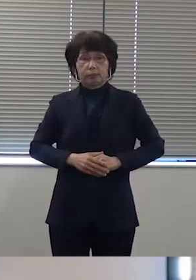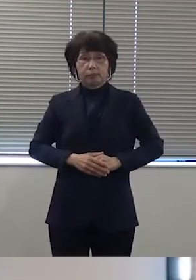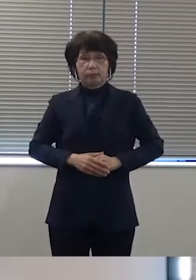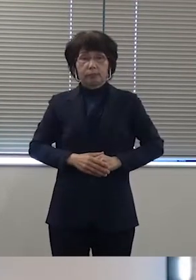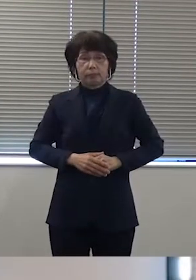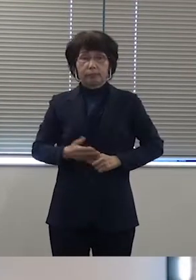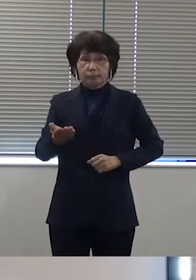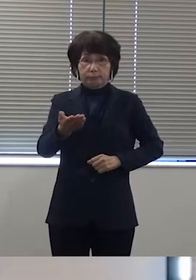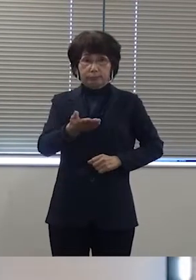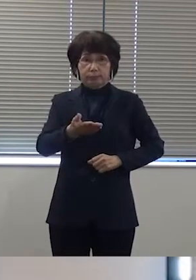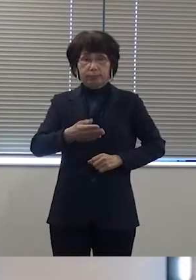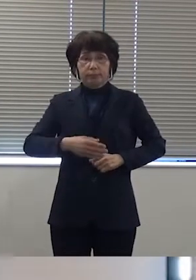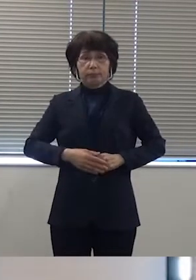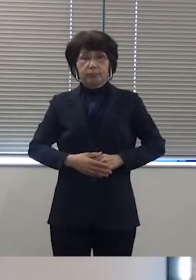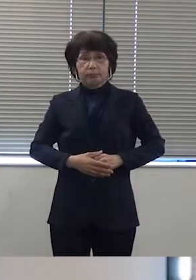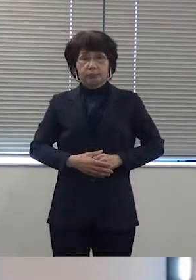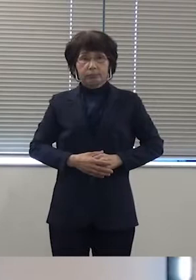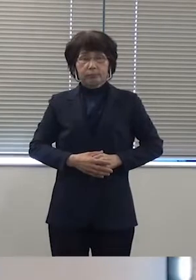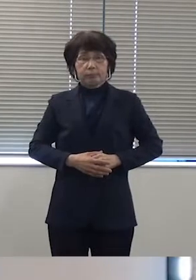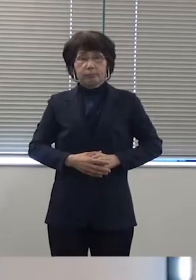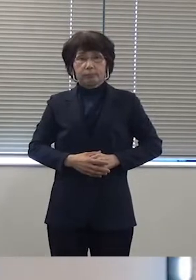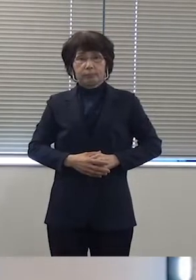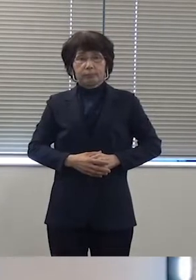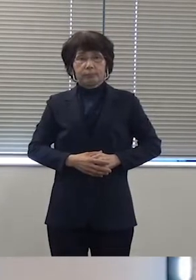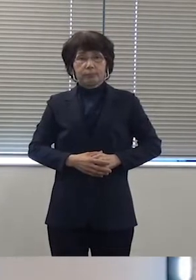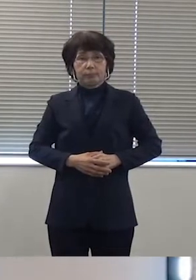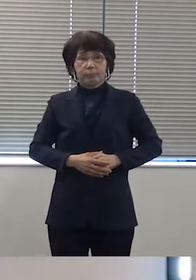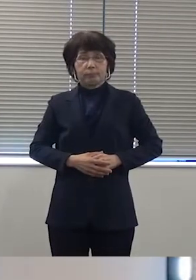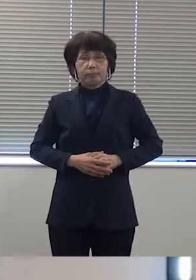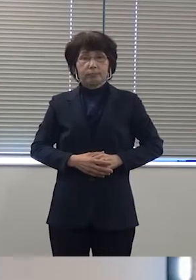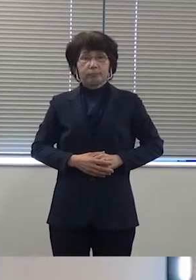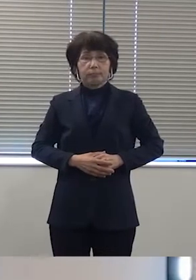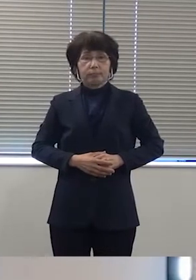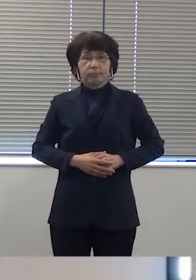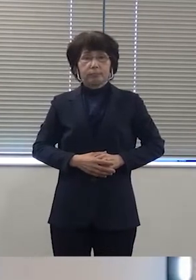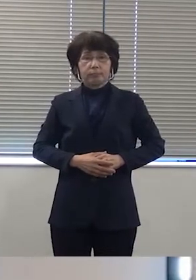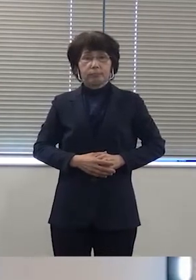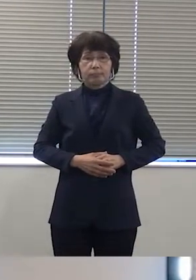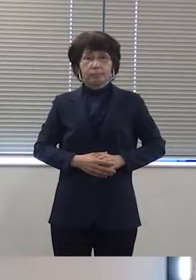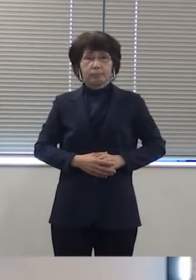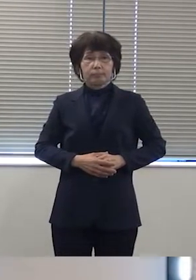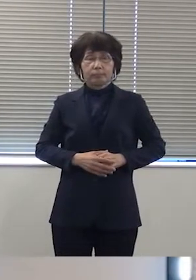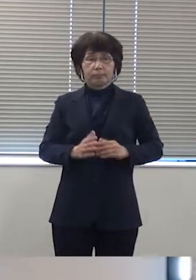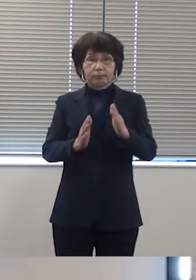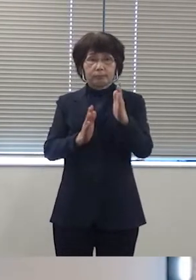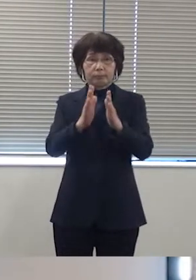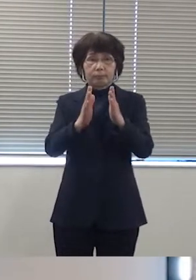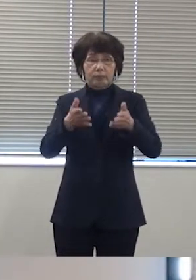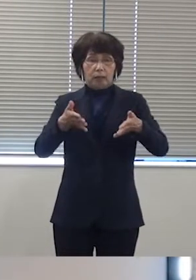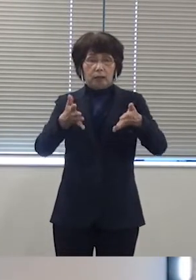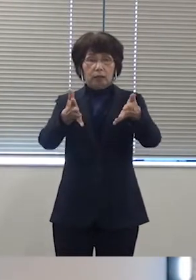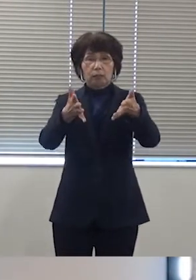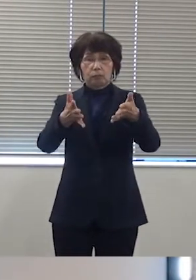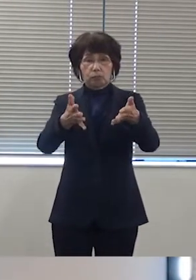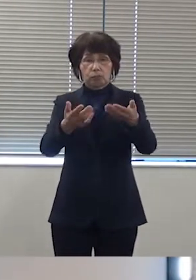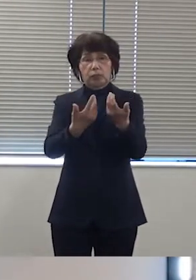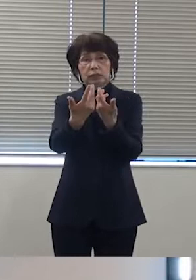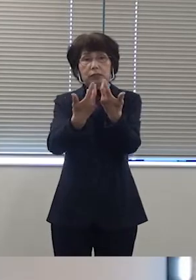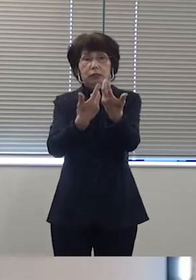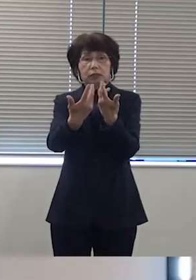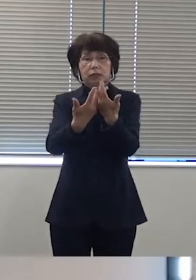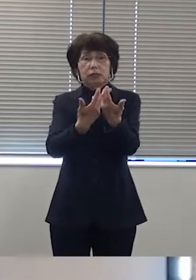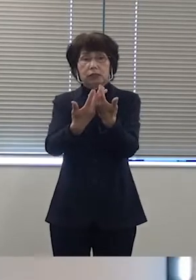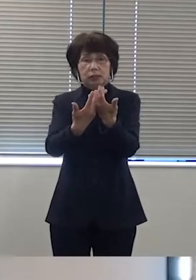次の中段の新規、概要一若者連携情報発信事業部でございますが、 こちらは学生が行